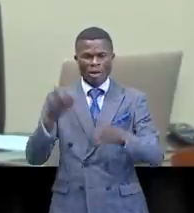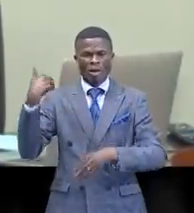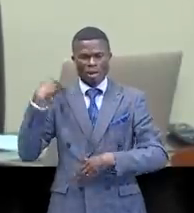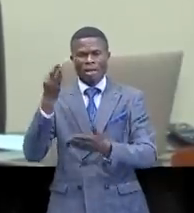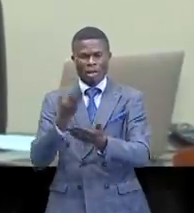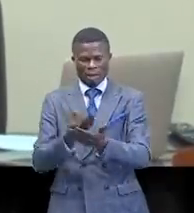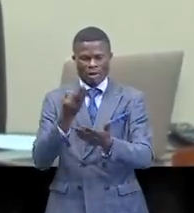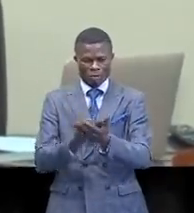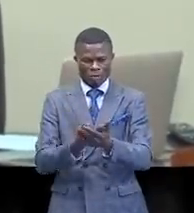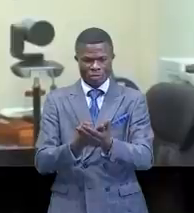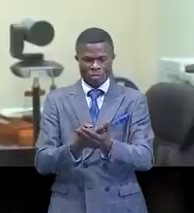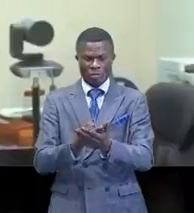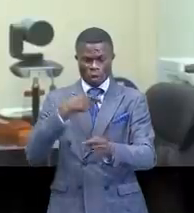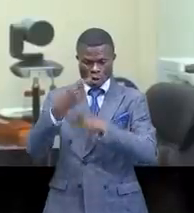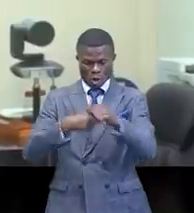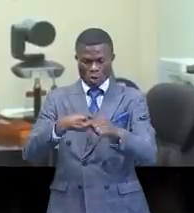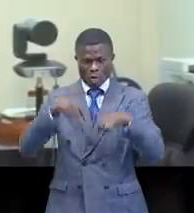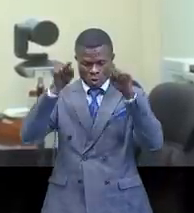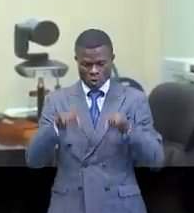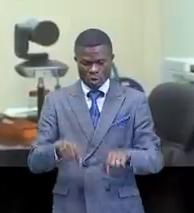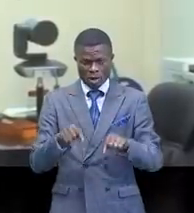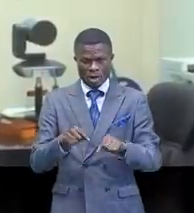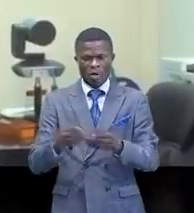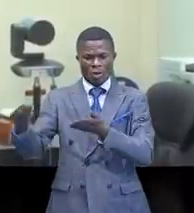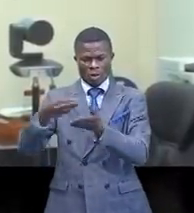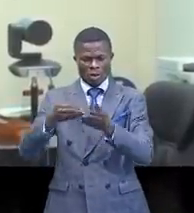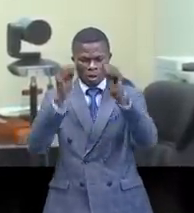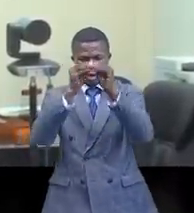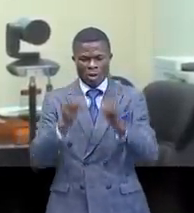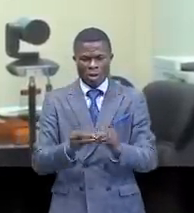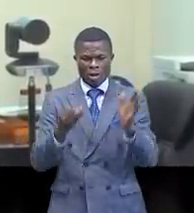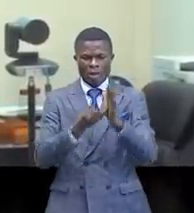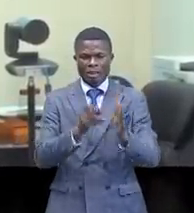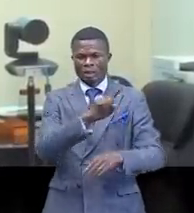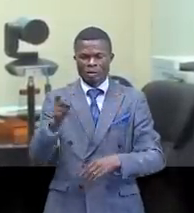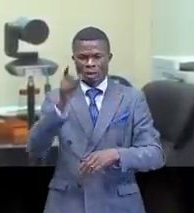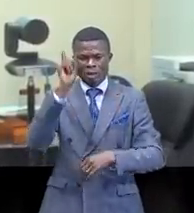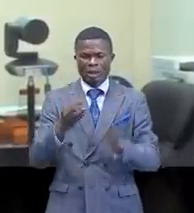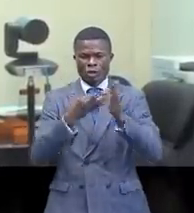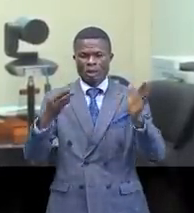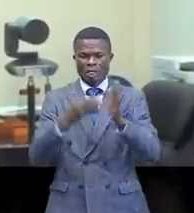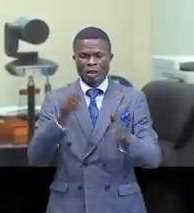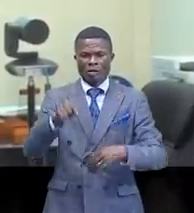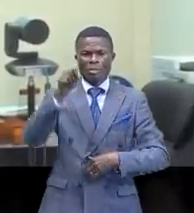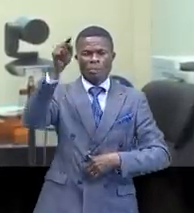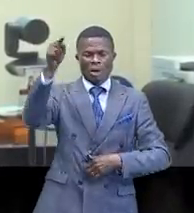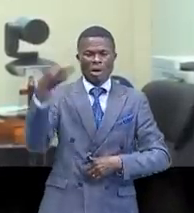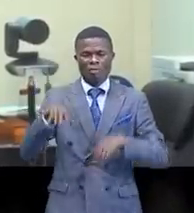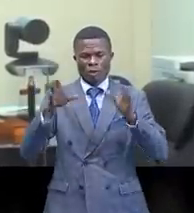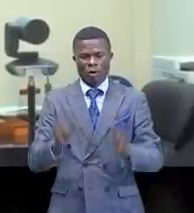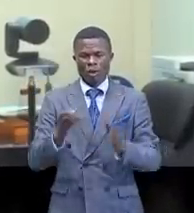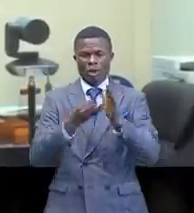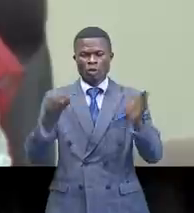financières qui, depuis le début de cette année, ont mobilisé un total de 7 169 milliards de francs congolais,